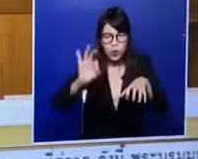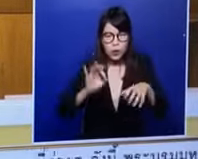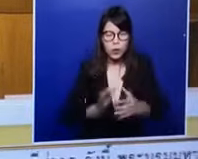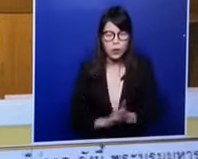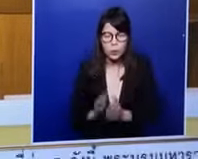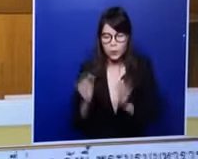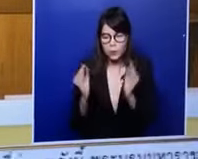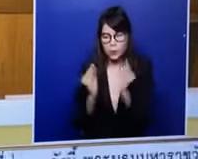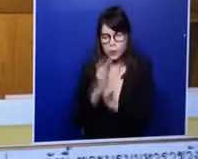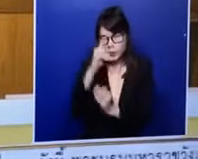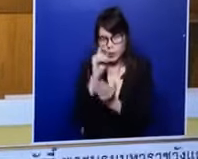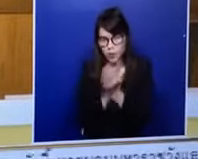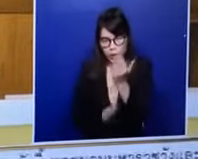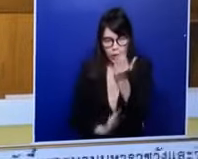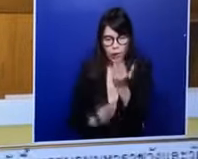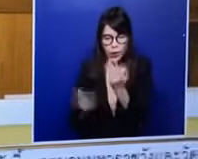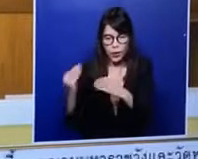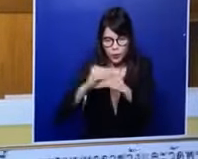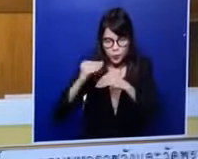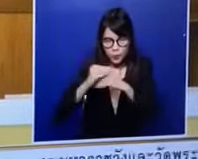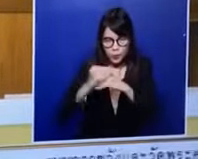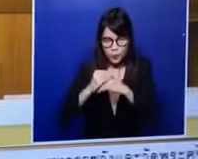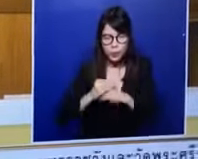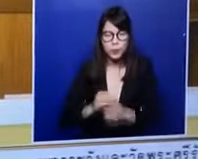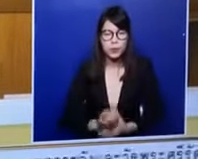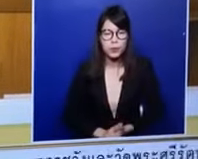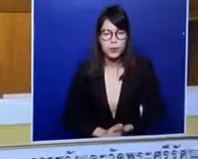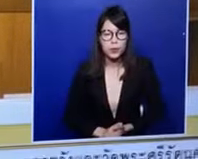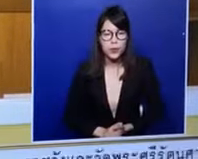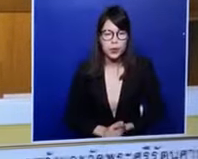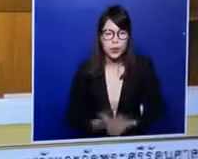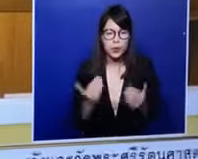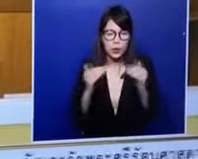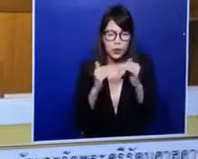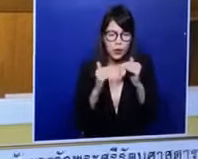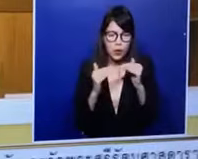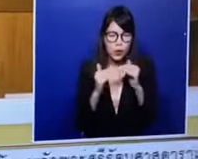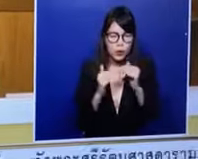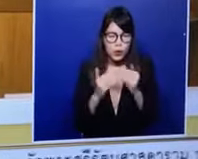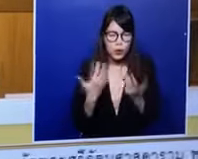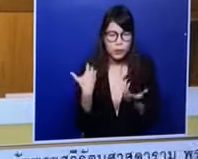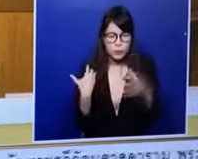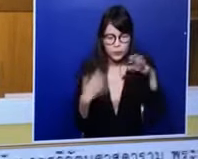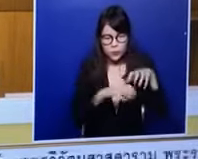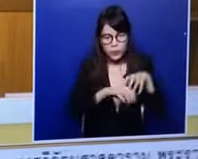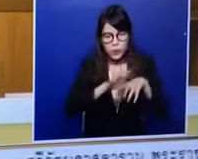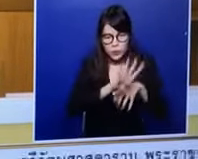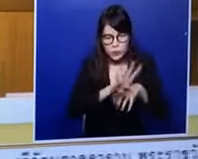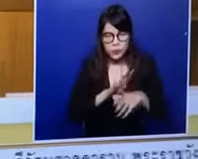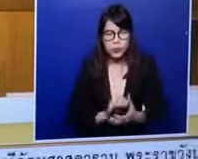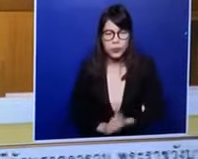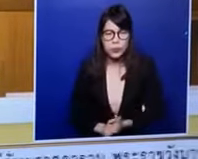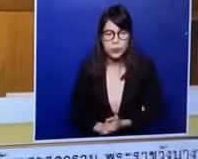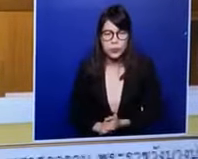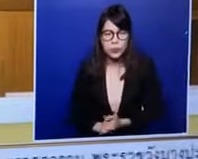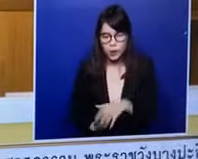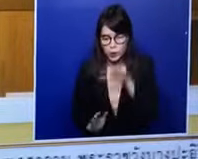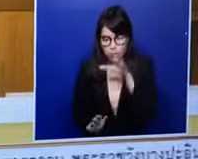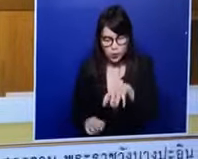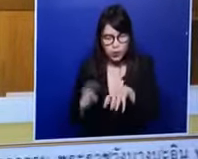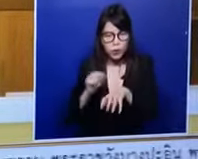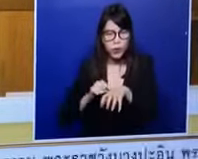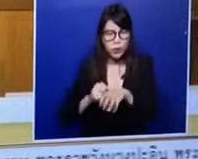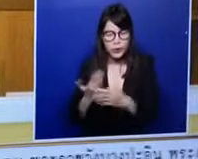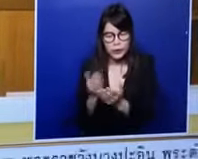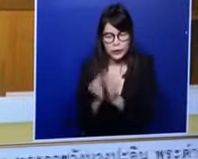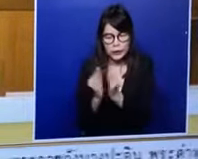ขึ้นจาก4องค์กรได้คะแนนเท่าเดิมจาก4องค์กรและมี1องค์กรที่ไทยได้คะแนนลดลงนะครับนี่คือร